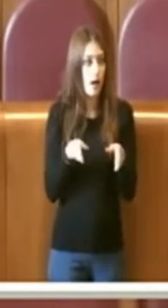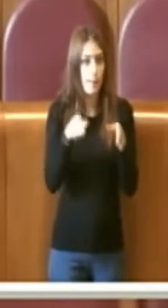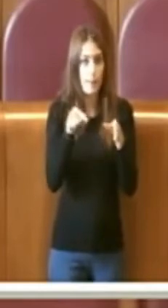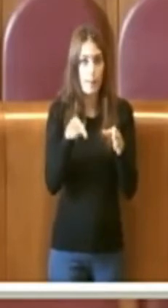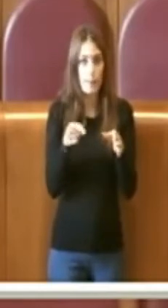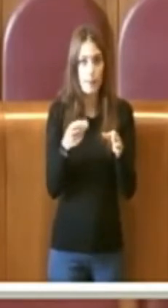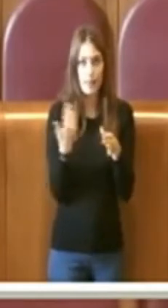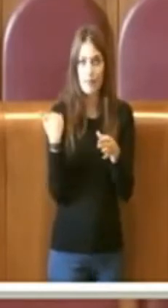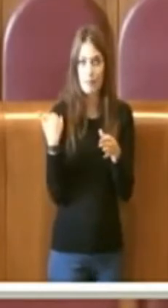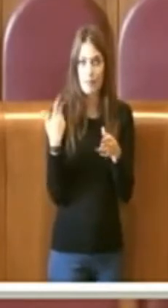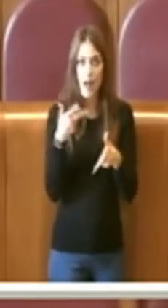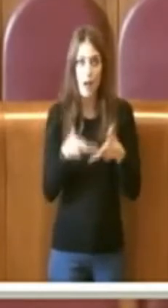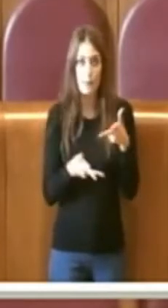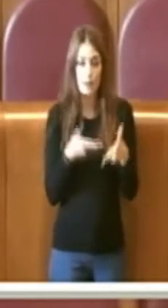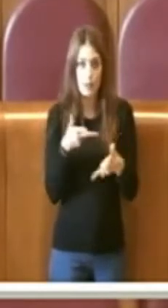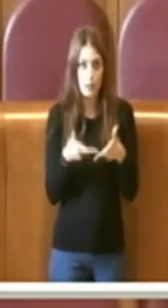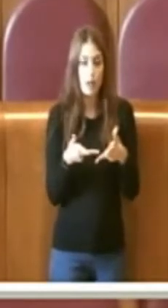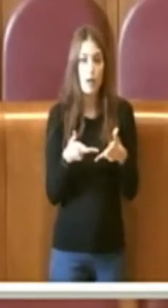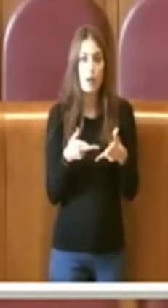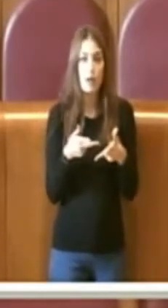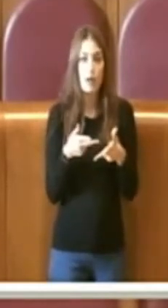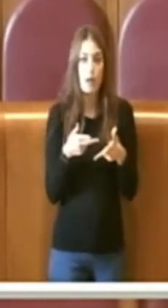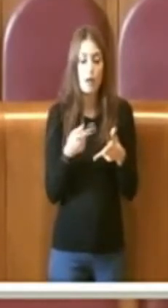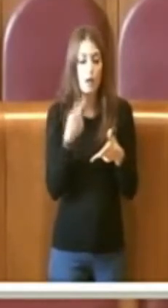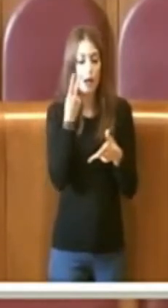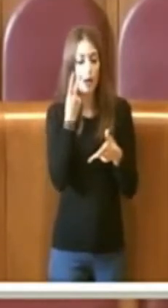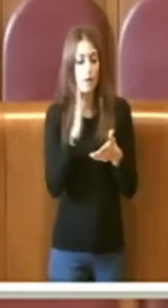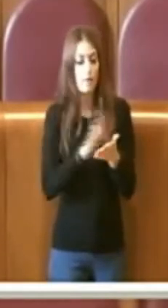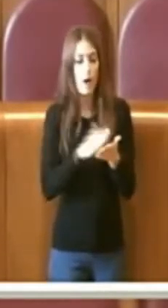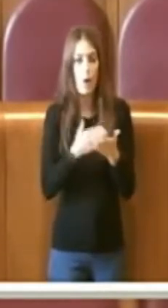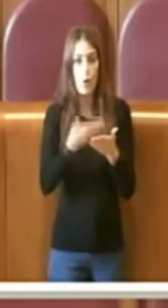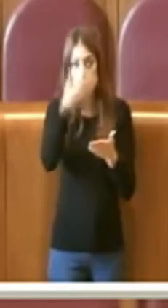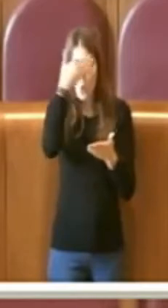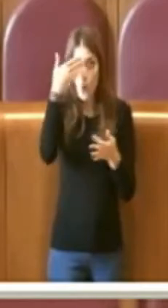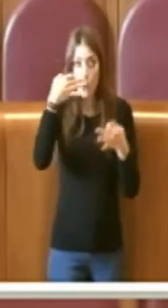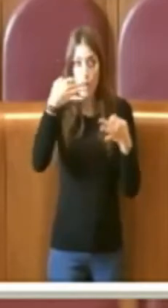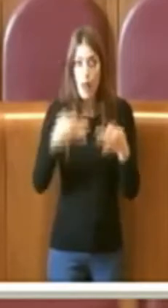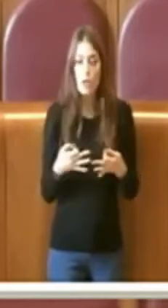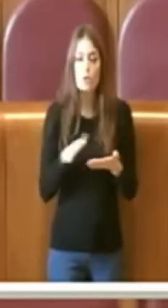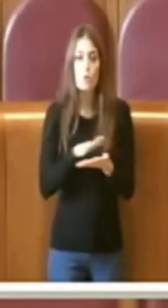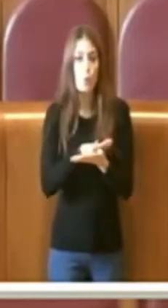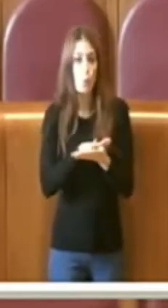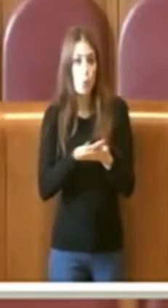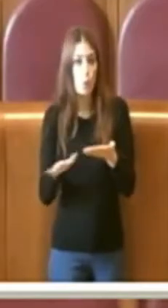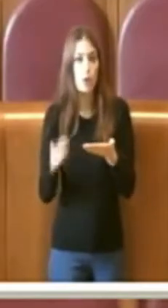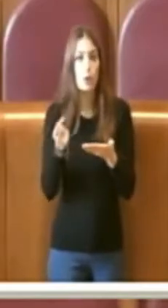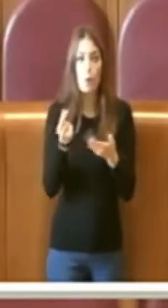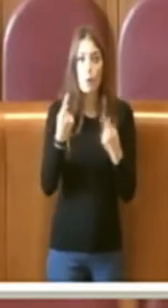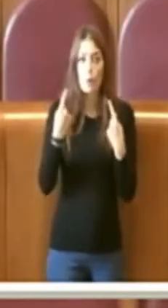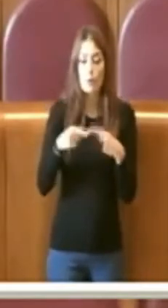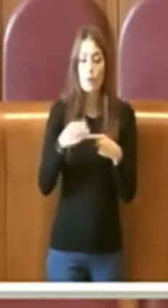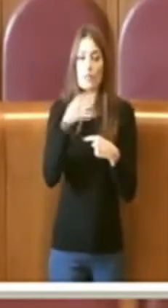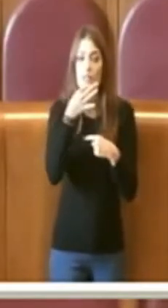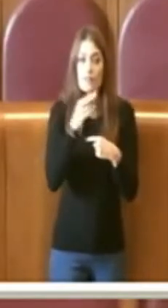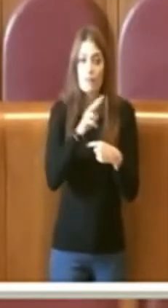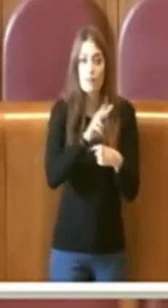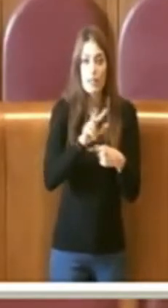e a riconoscere il valore onesto, pulito di quel compendio, cioè a 23